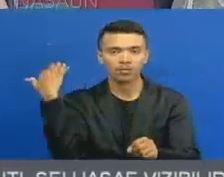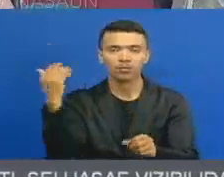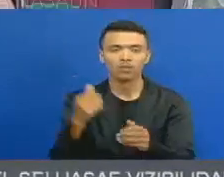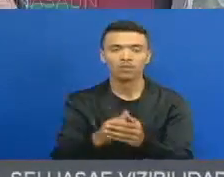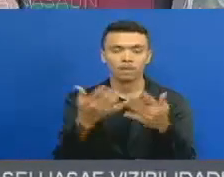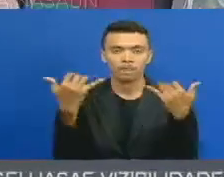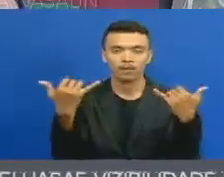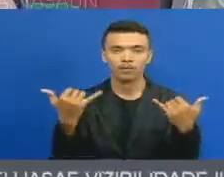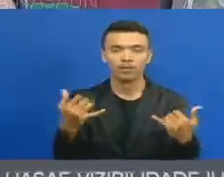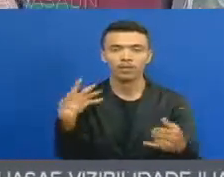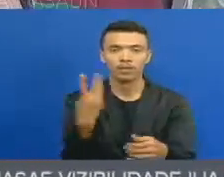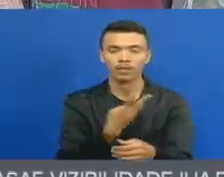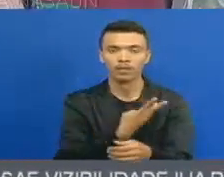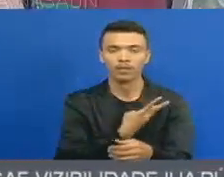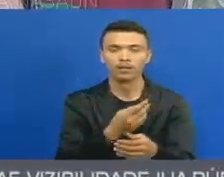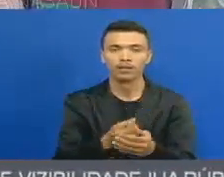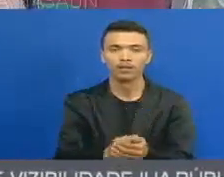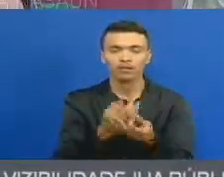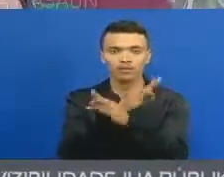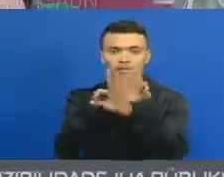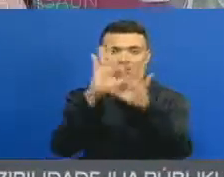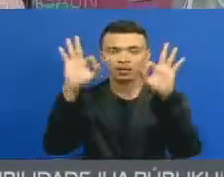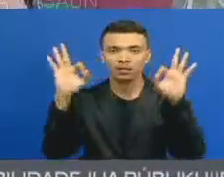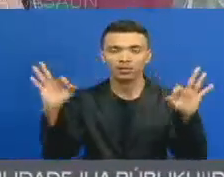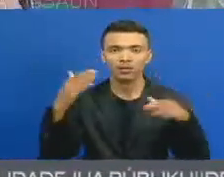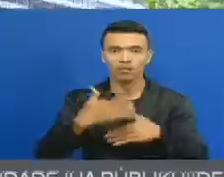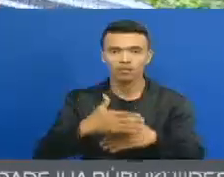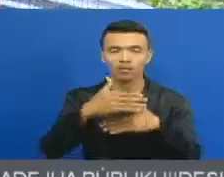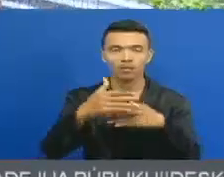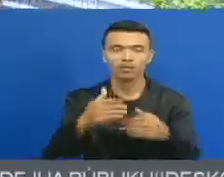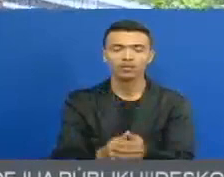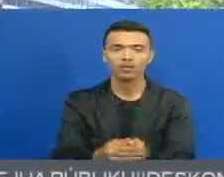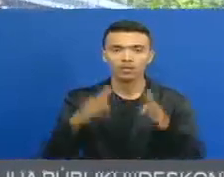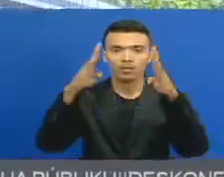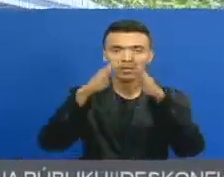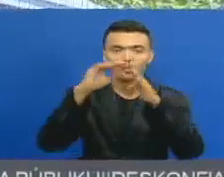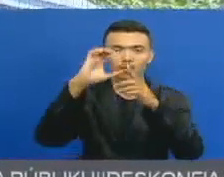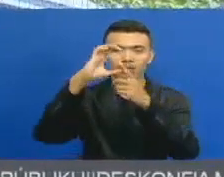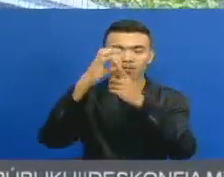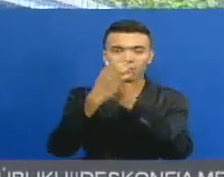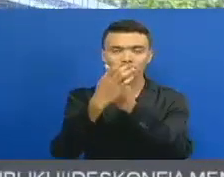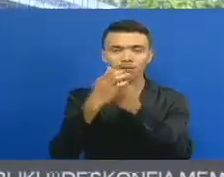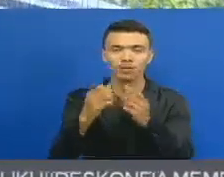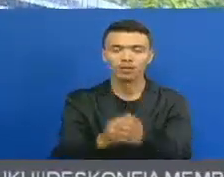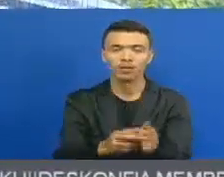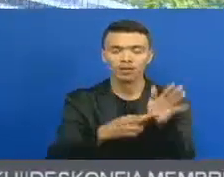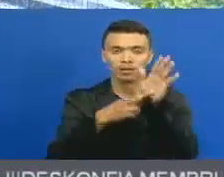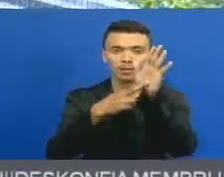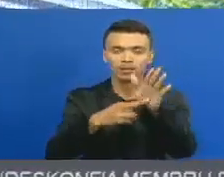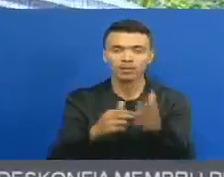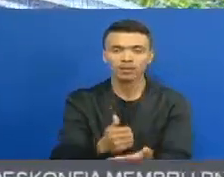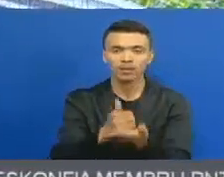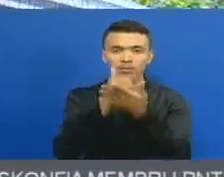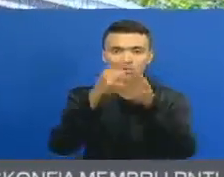iya ohi ita to tona ita finalisa tona ita nia proses sir hoto asosam kul malisan sakoko norbehe representa